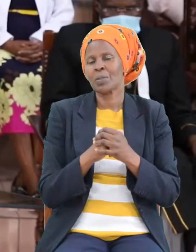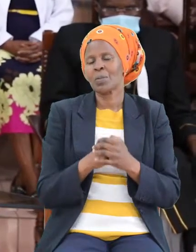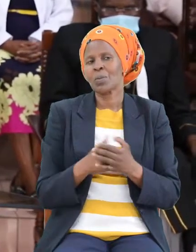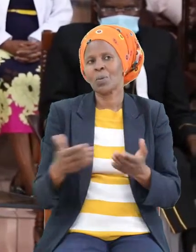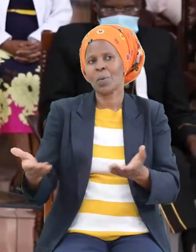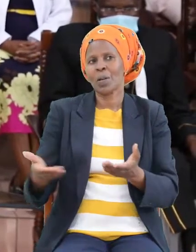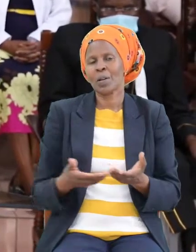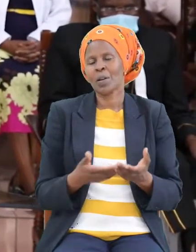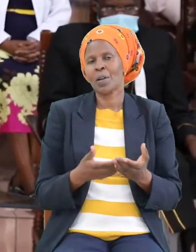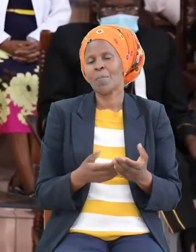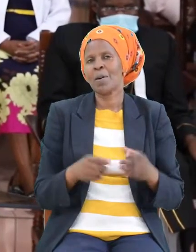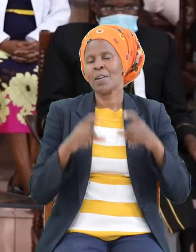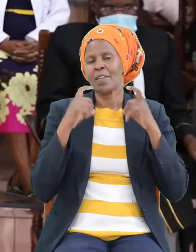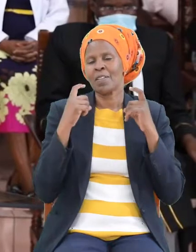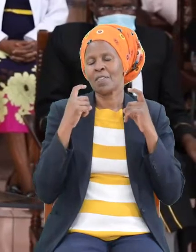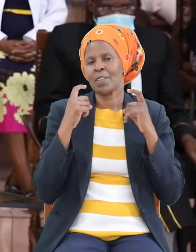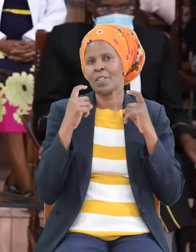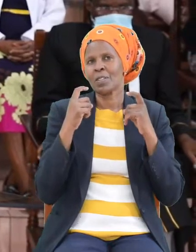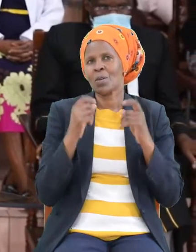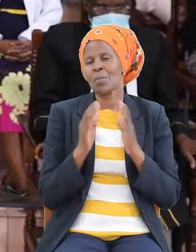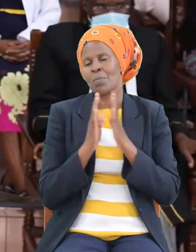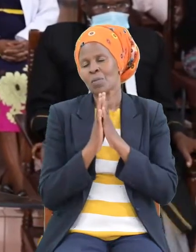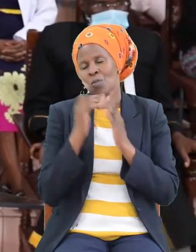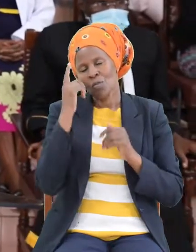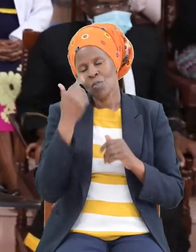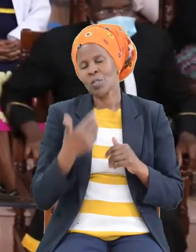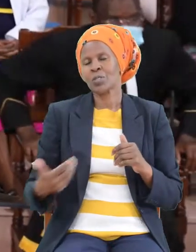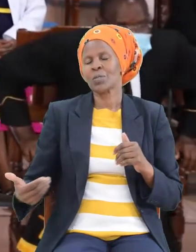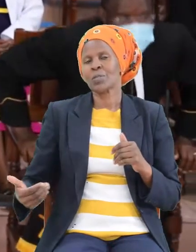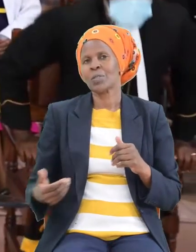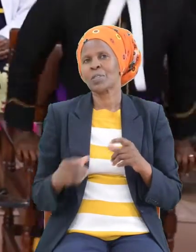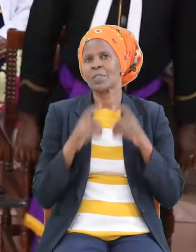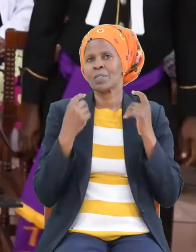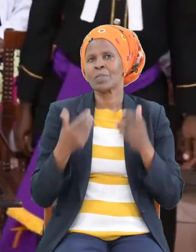tutakaribisha mchungaji wetu aweze kuombea watoto. Mchungaji karibu.